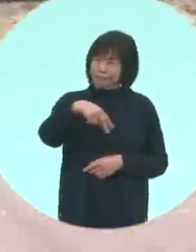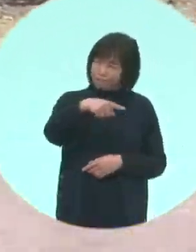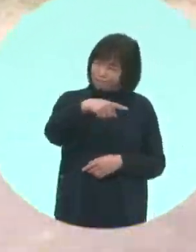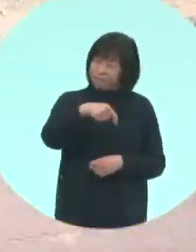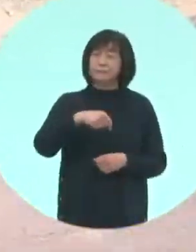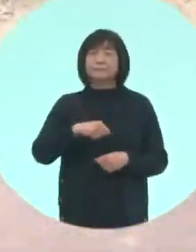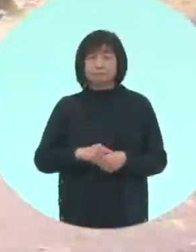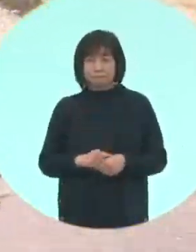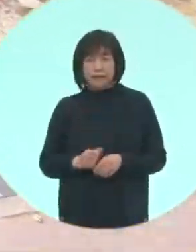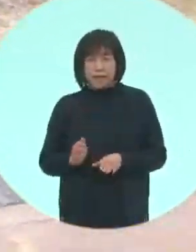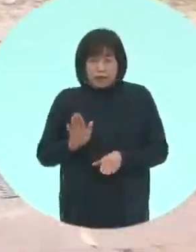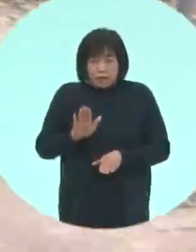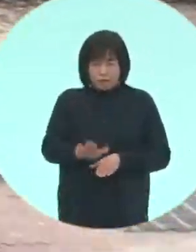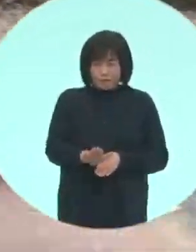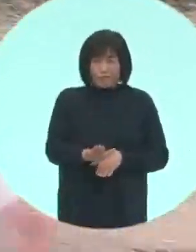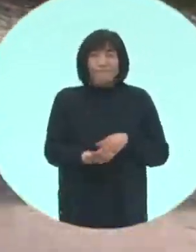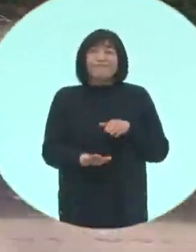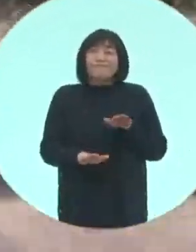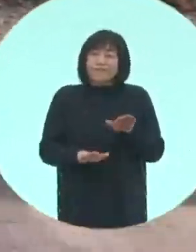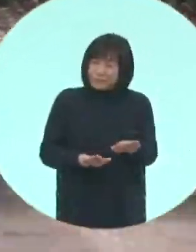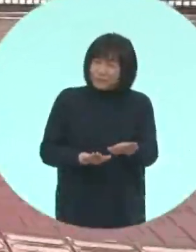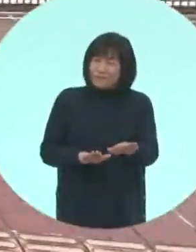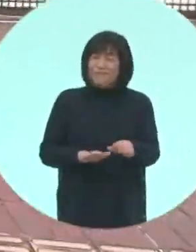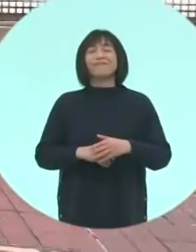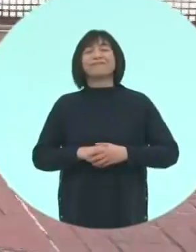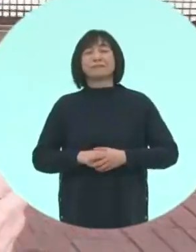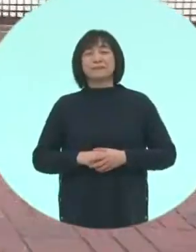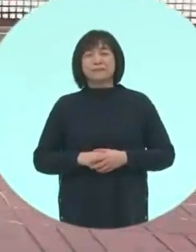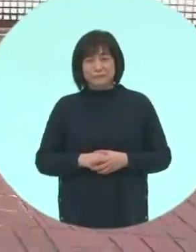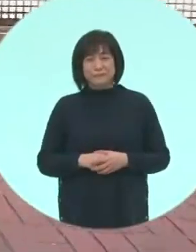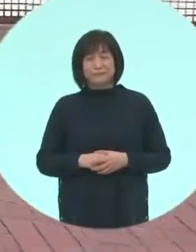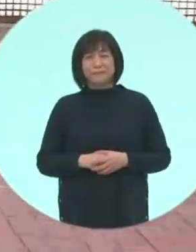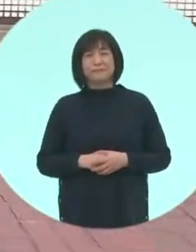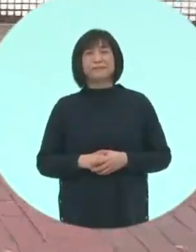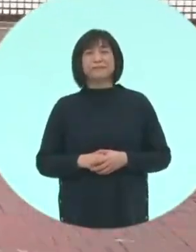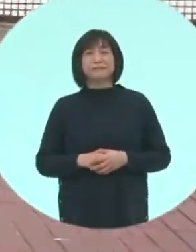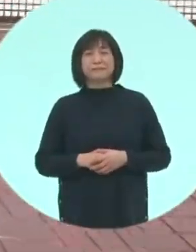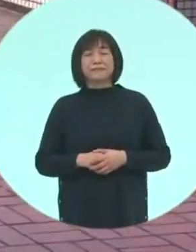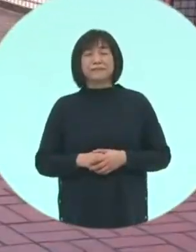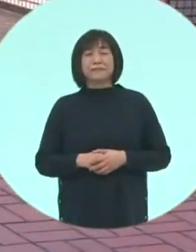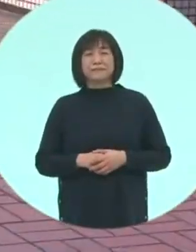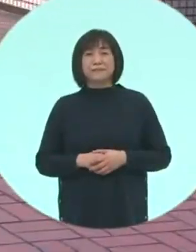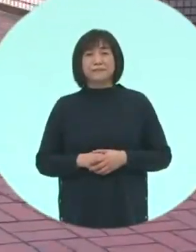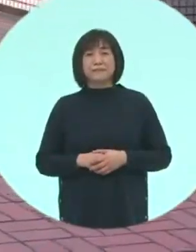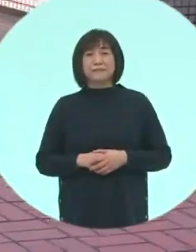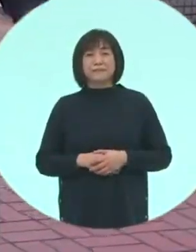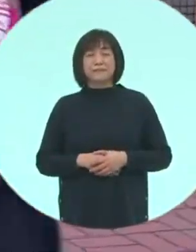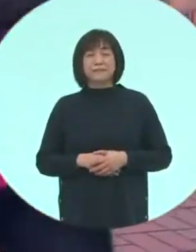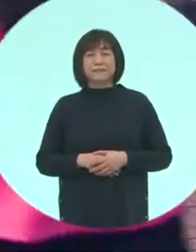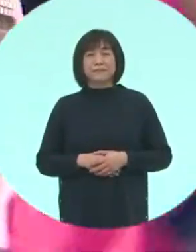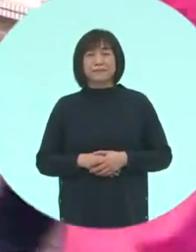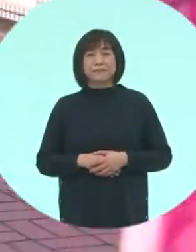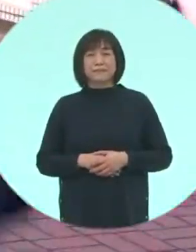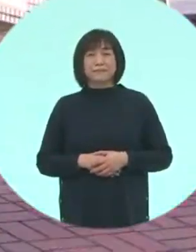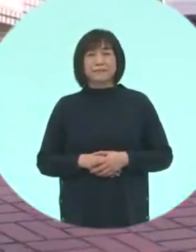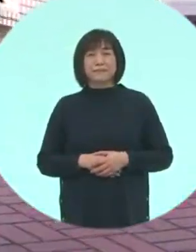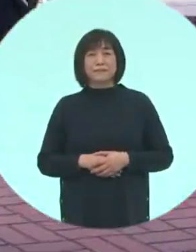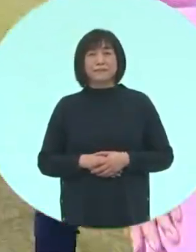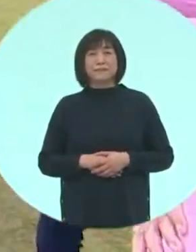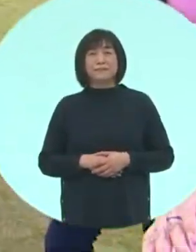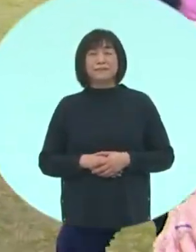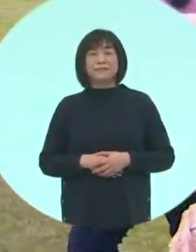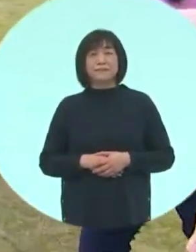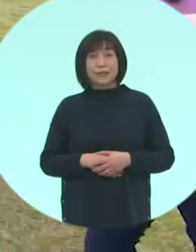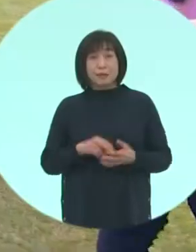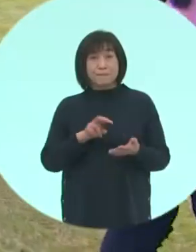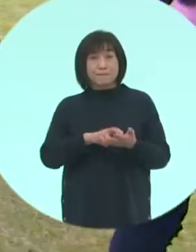足をしっかり使ってグッグッとね。 ボールはちょっと軽いんです。なのでこう持ったりね。 いや